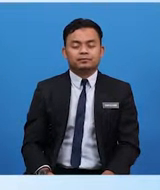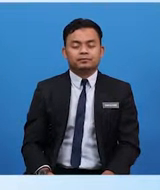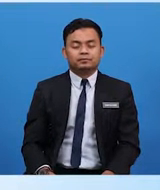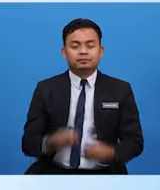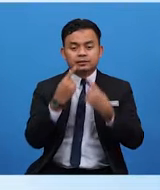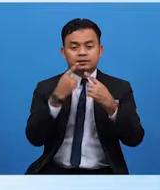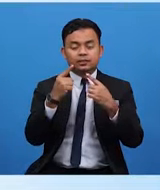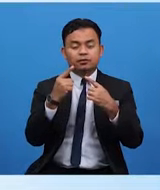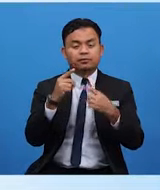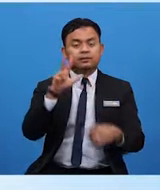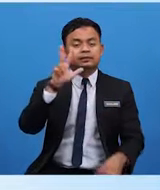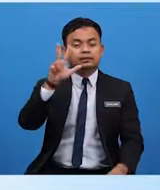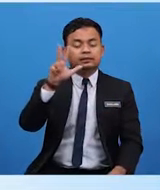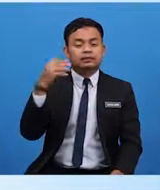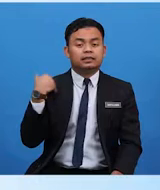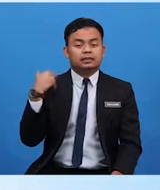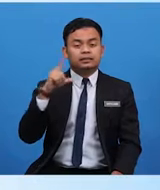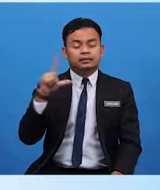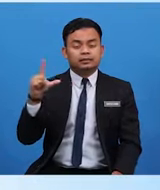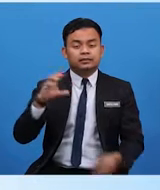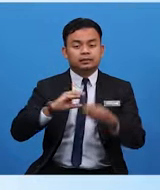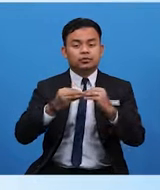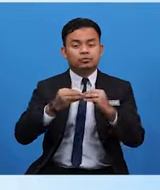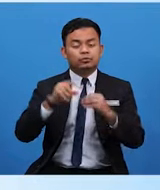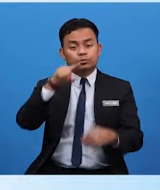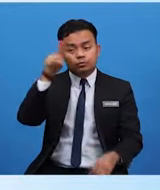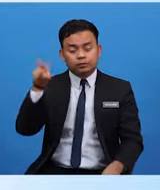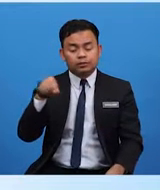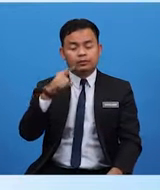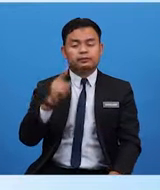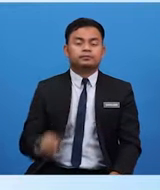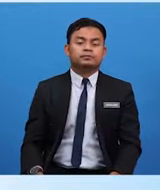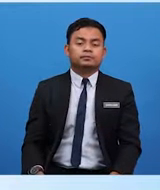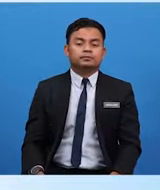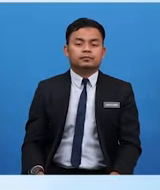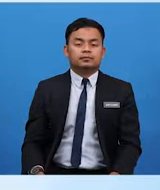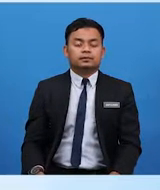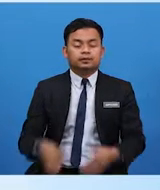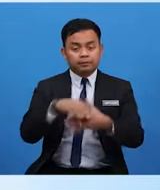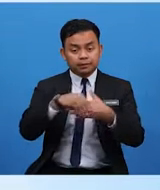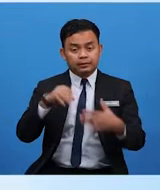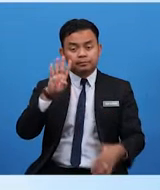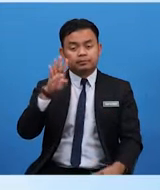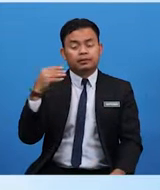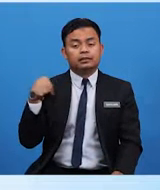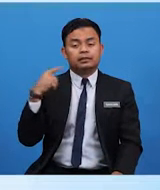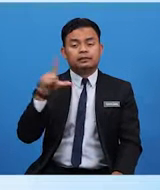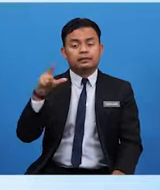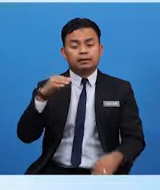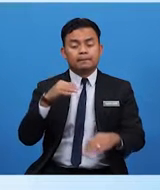jawaban IG adalah nomor mulai manakah lebat q4 adalah